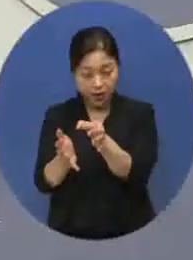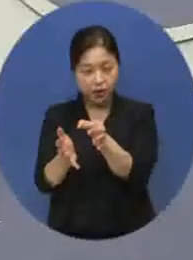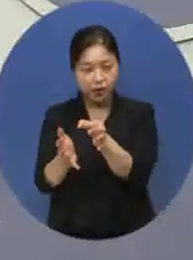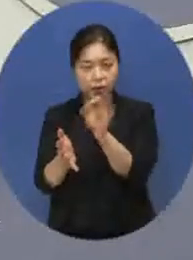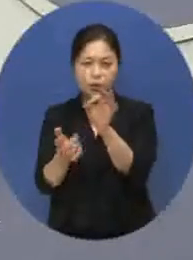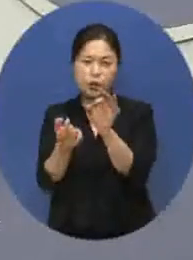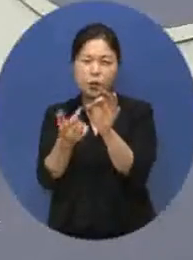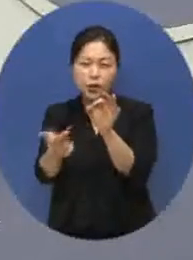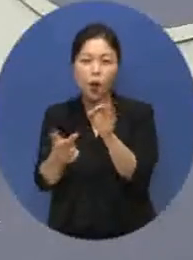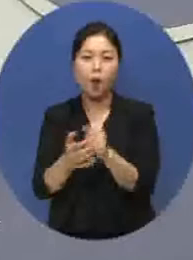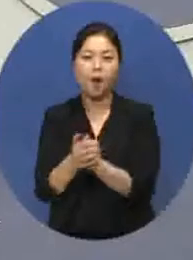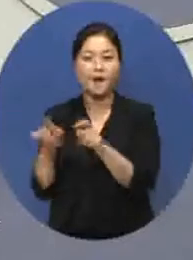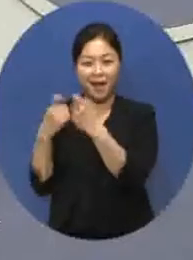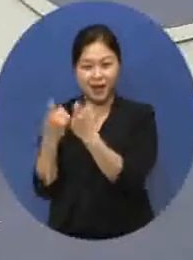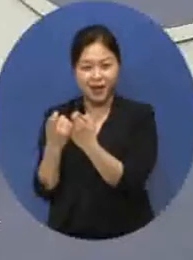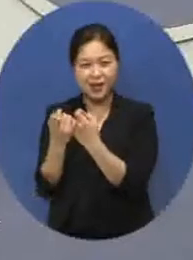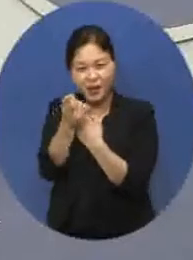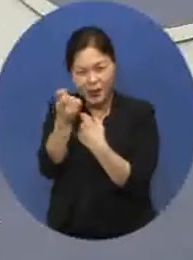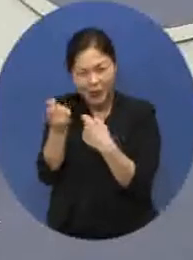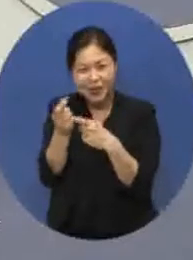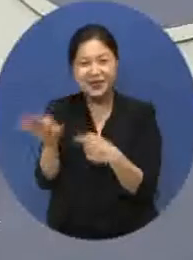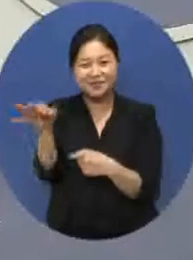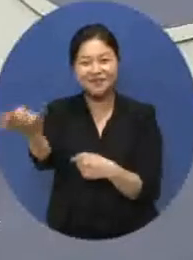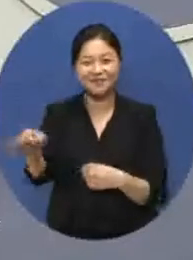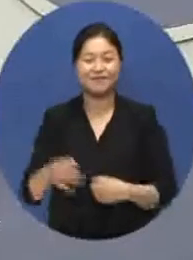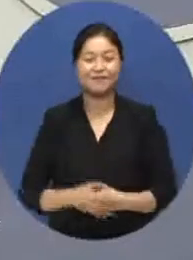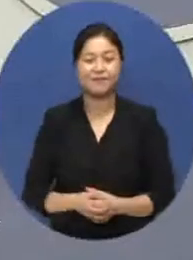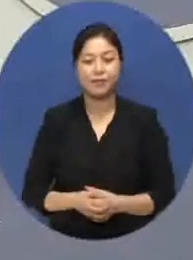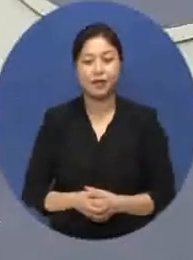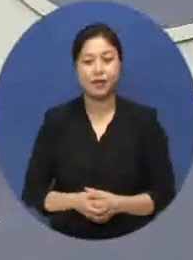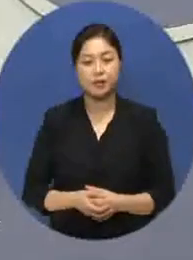이제 개인한테는 조금 이제 금액이 좀 적을 수 있고